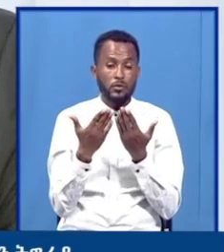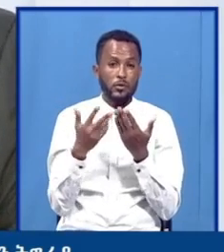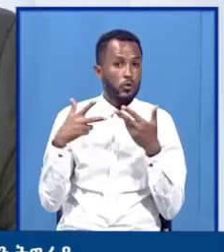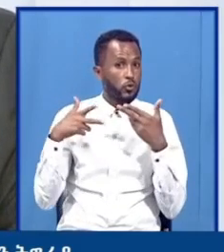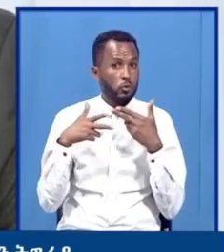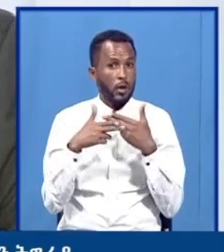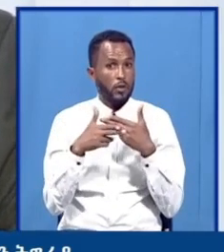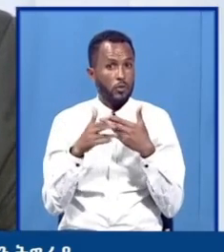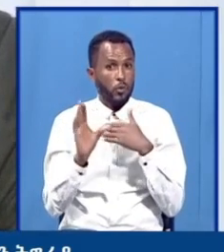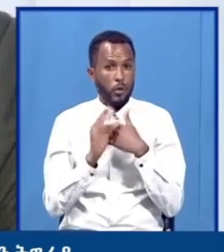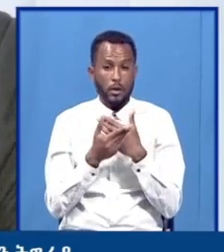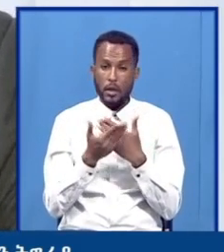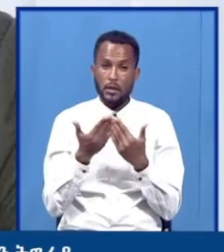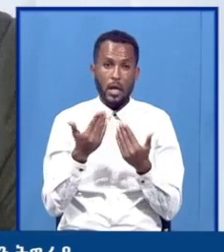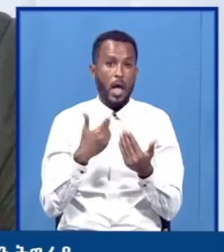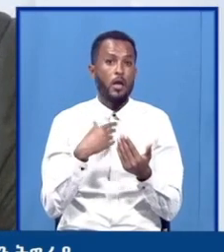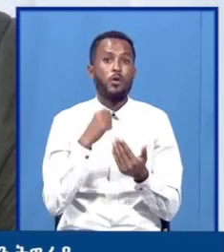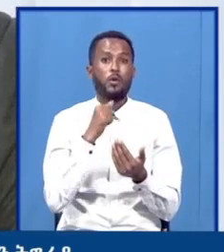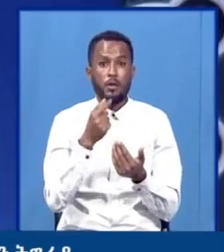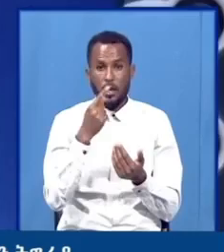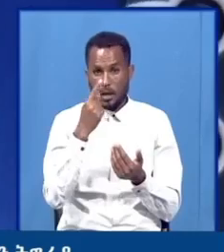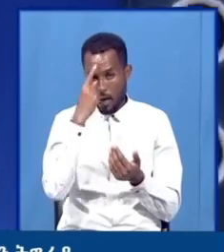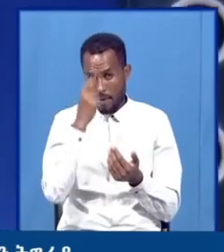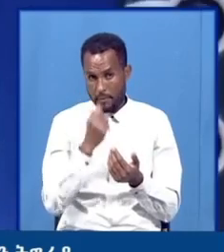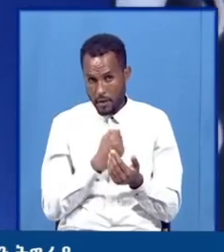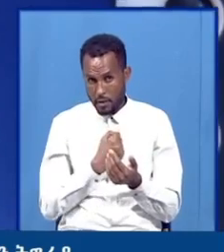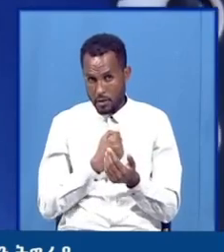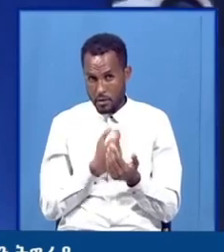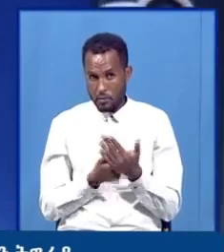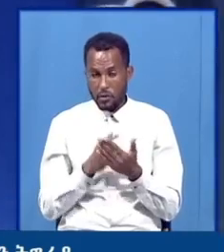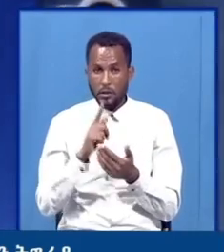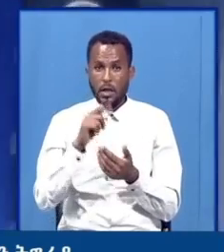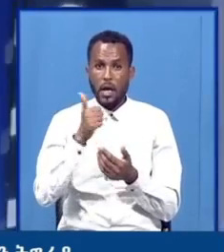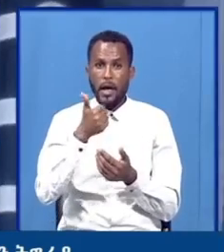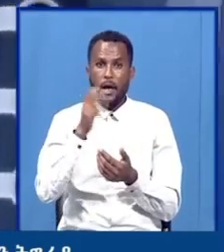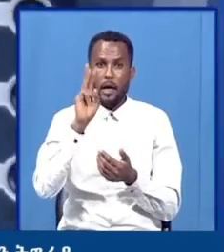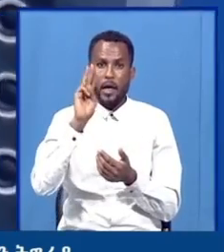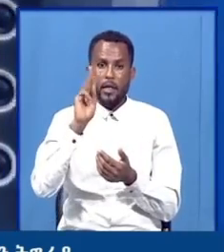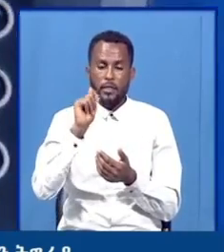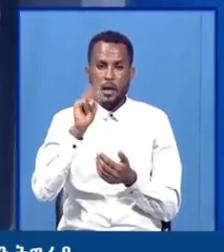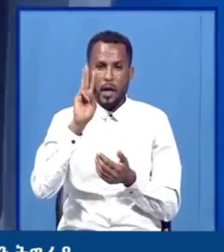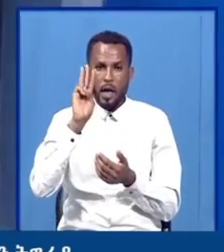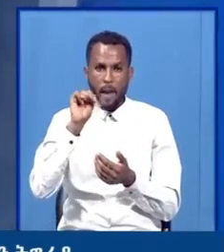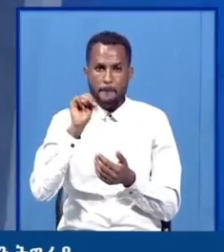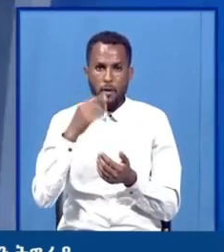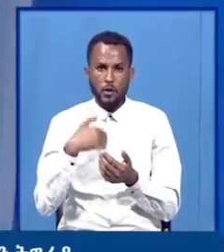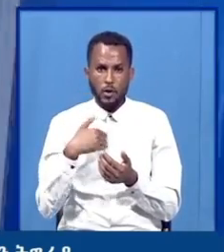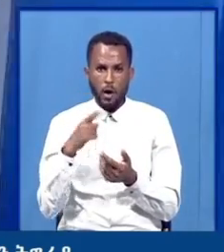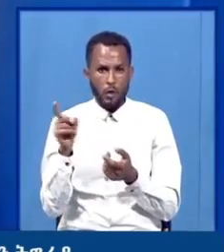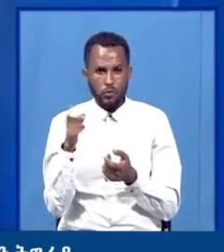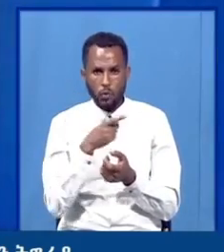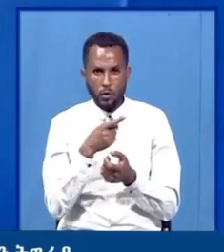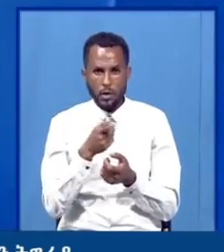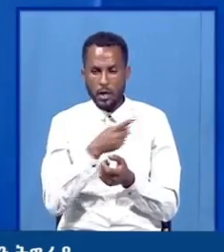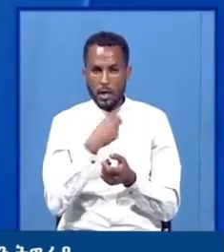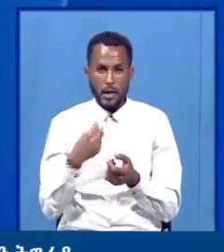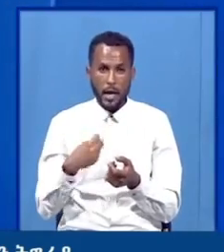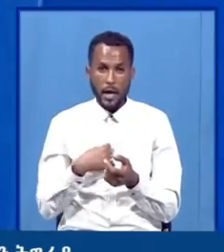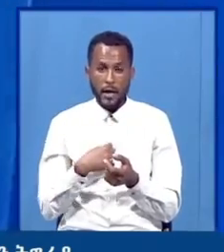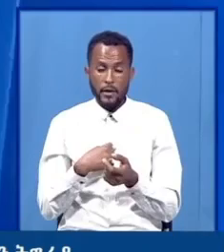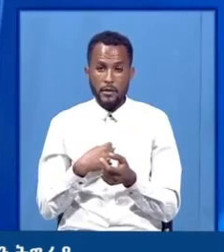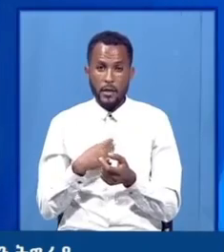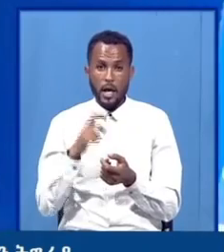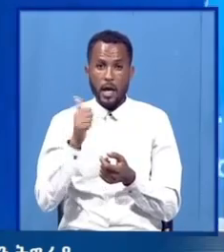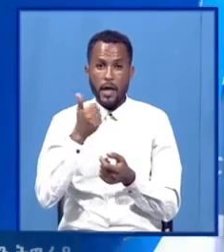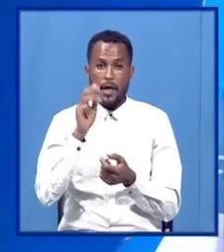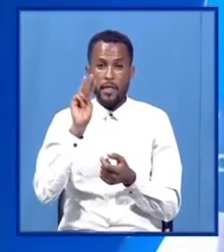ለተስተሃገሉሉ አጋበ አይህሊ ኢላ አይናን አምት ማለት አይቲኤም ዘለወሰ አብዚ ሆነ ናይ አይቲኤም ናትና ዘሐሊ ለሐዘውን አምናትና